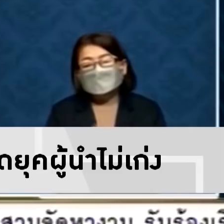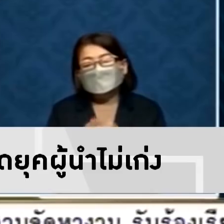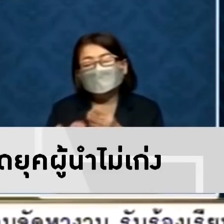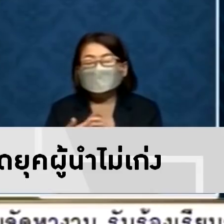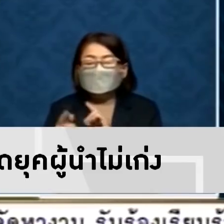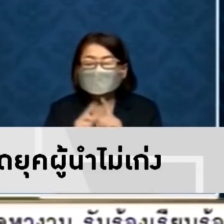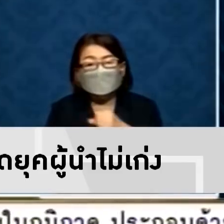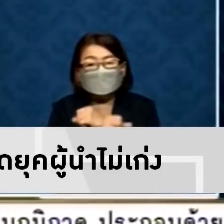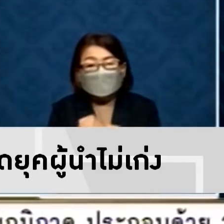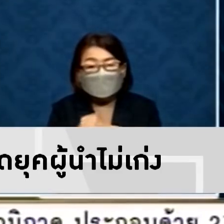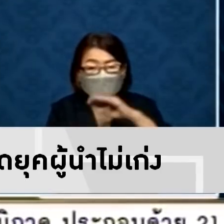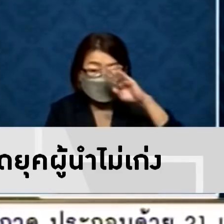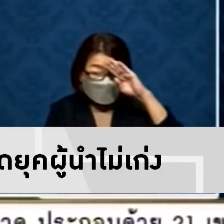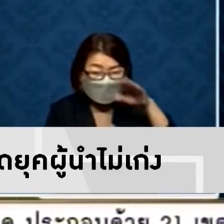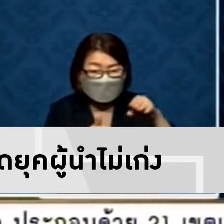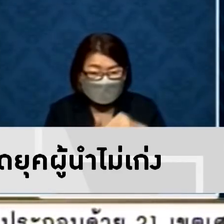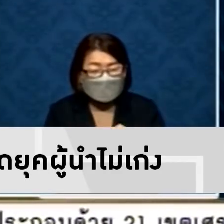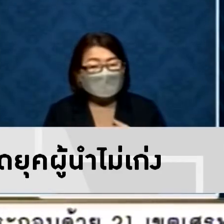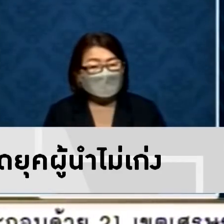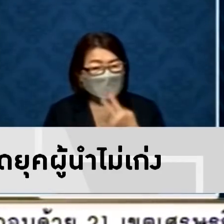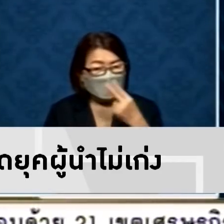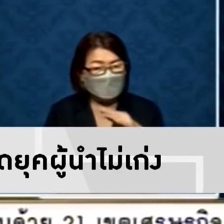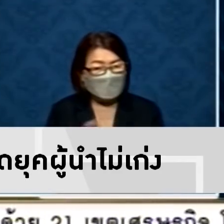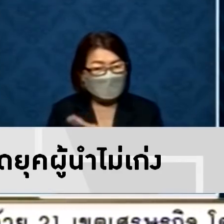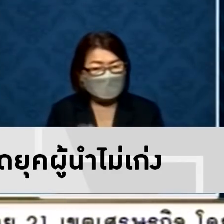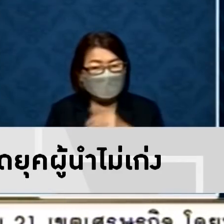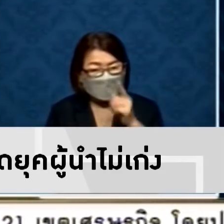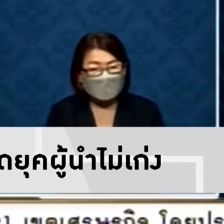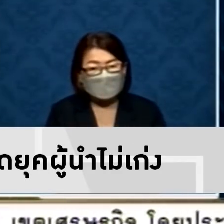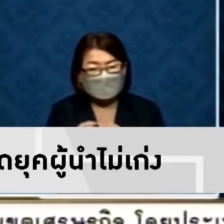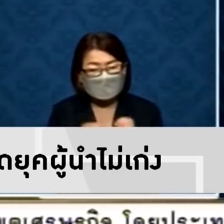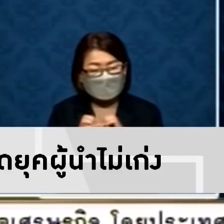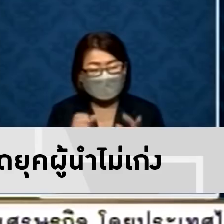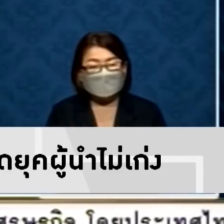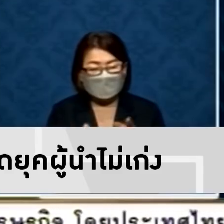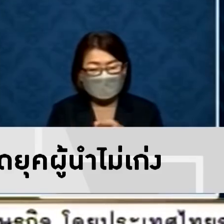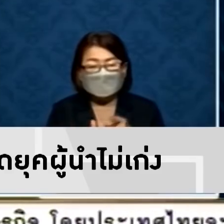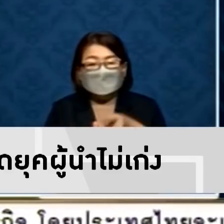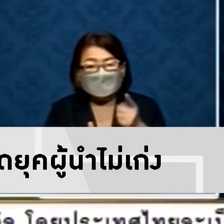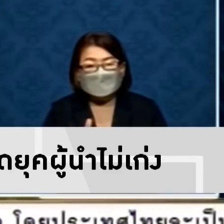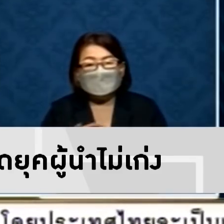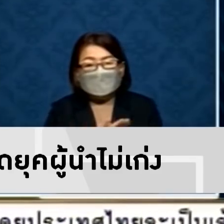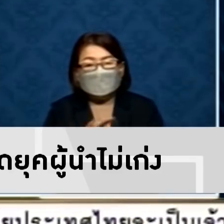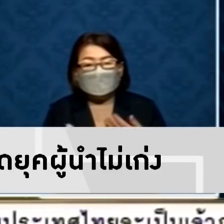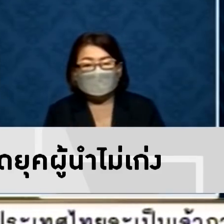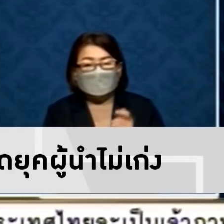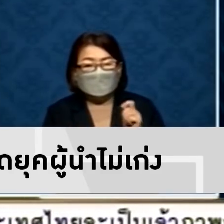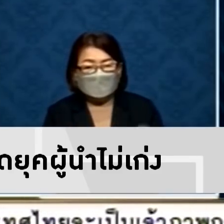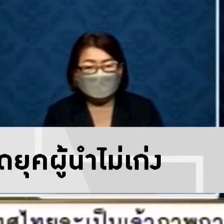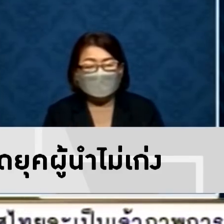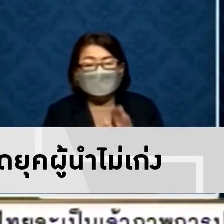เนี่ยก้างเมื่อวานก็มีม็อบจะมาทั้งด้านหน้าสภาแล้วก็ที่ดินแดง